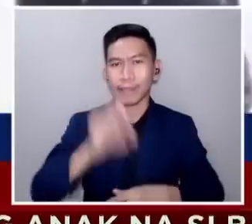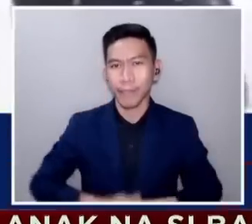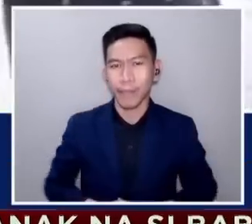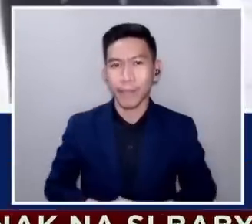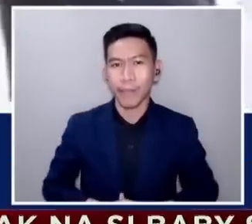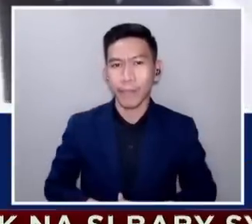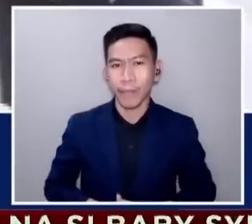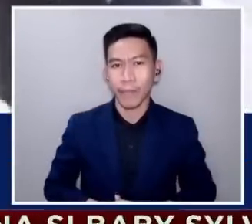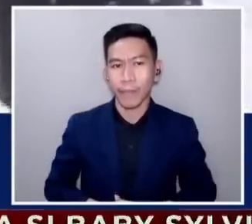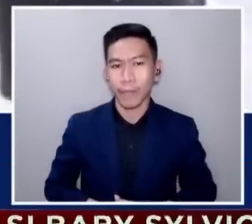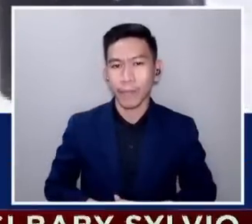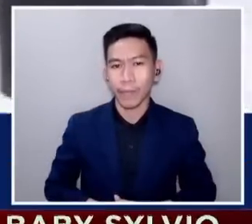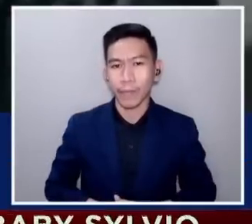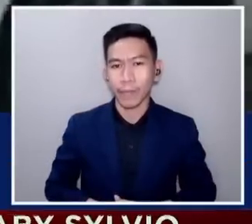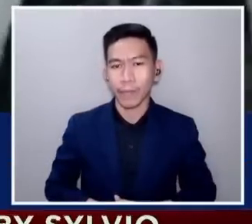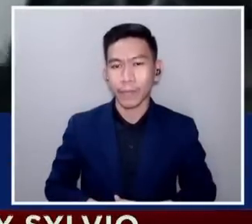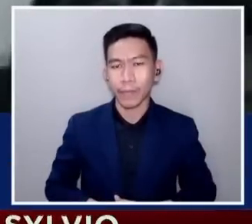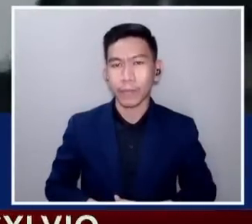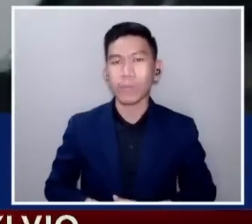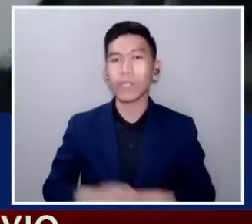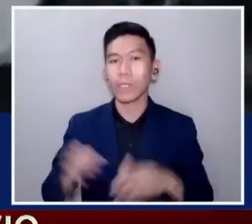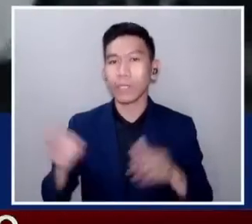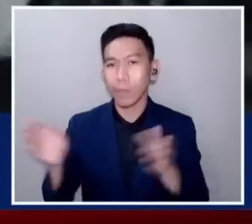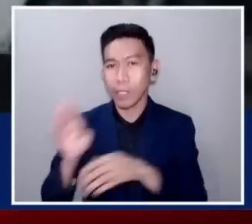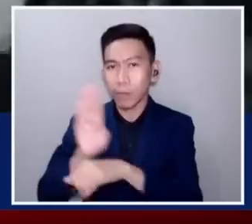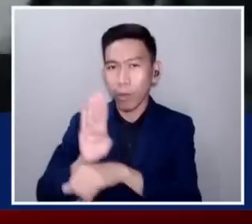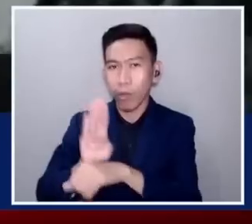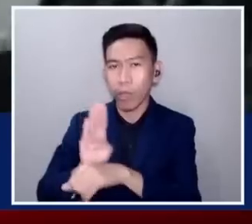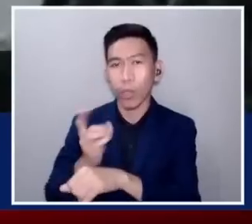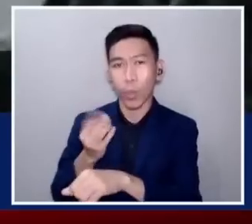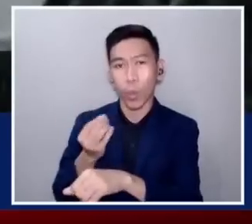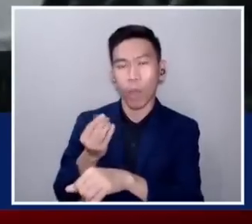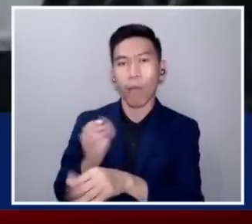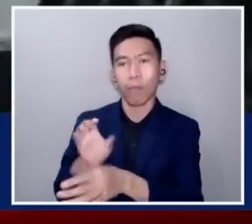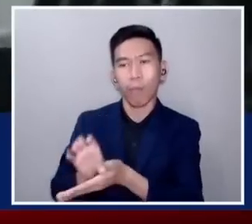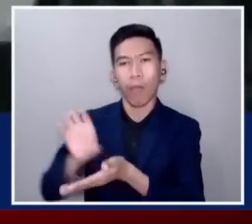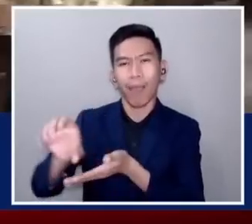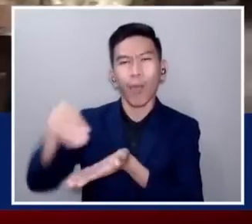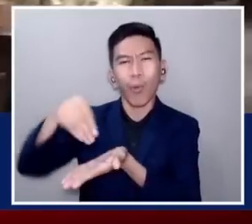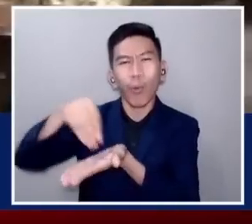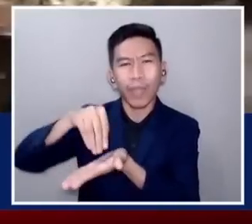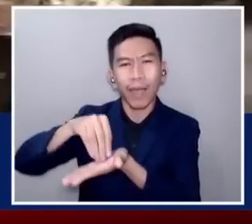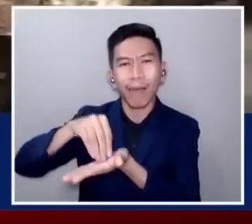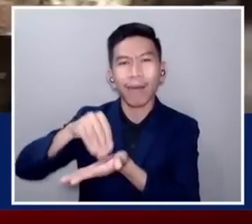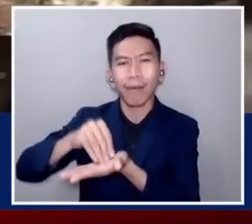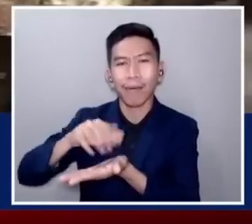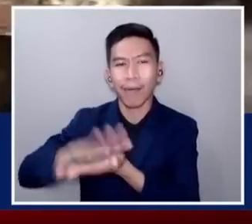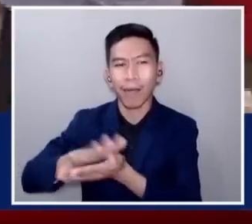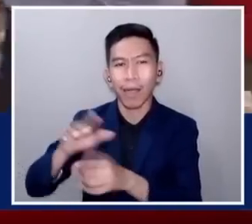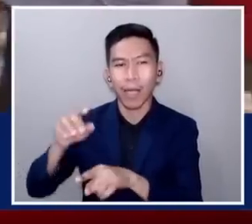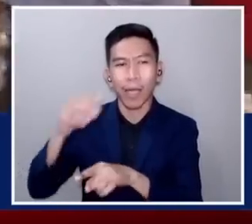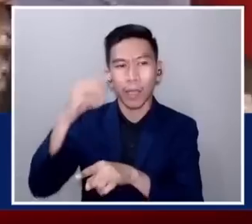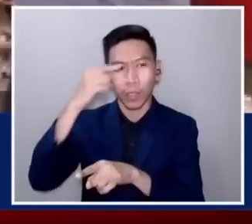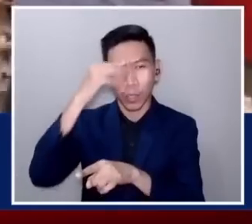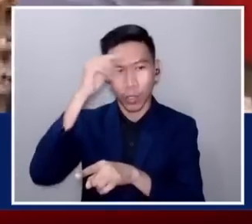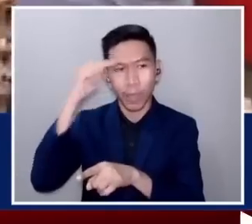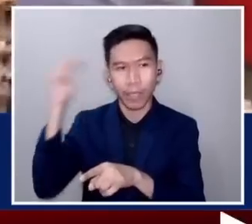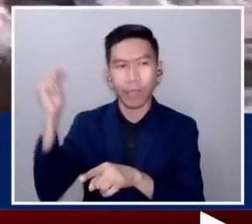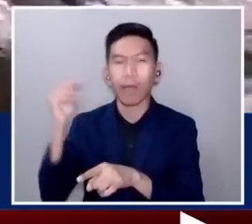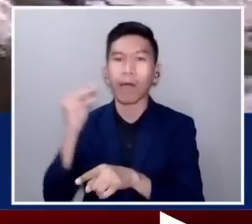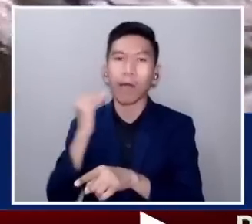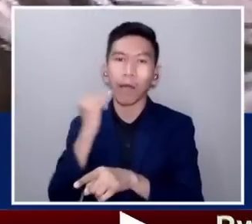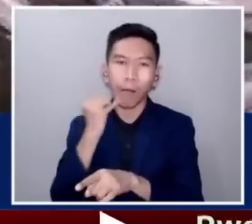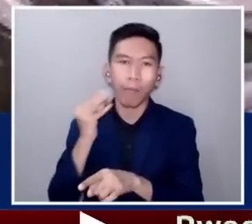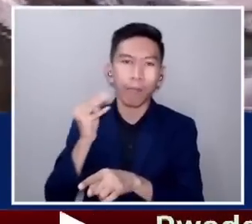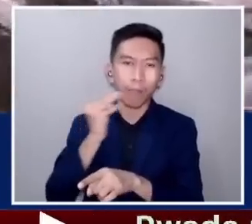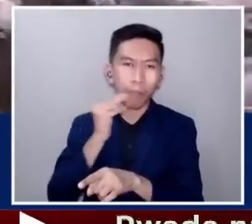Pautang naman para sa maliliit na negosyo ang prioridad ni Norberto Gonzalez at Dr. Jose Montemayor Jr. para umunlad